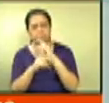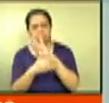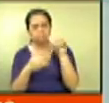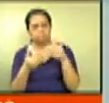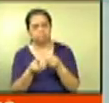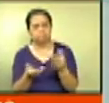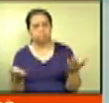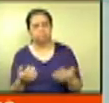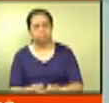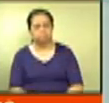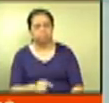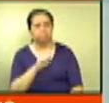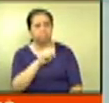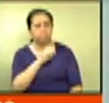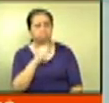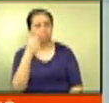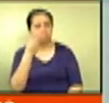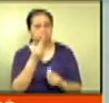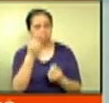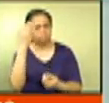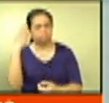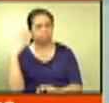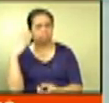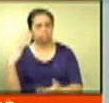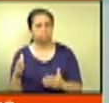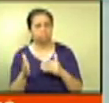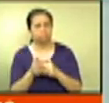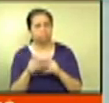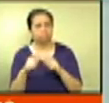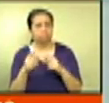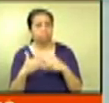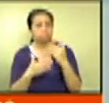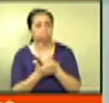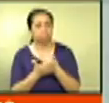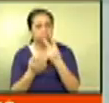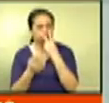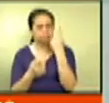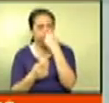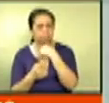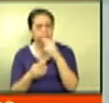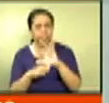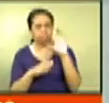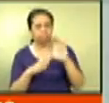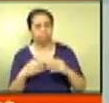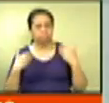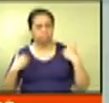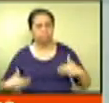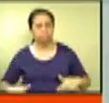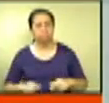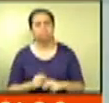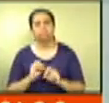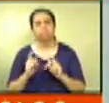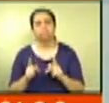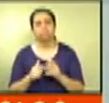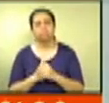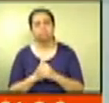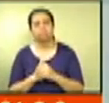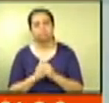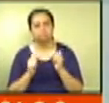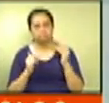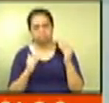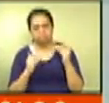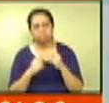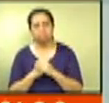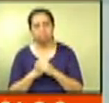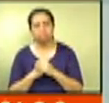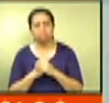sila. Yes, sir, address ko po yan kay Chairman ulit, sir, para ho baka next week makita nyo naman yung complete beer sila, sir. Opo, sige para po. Asahan po